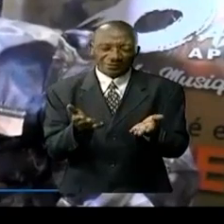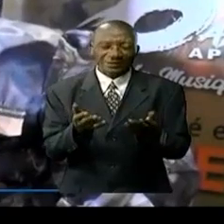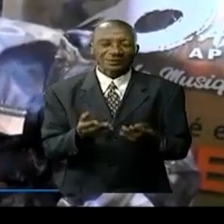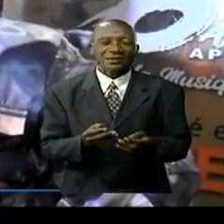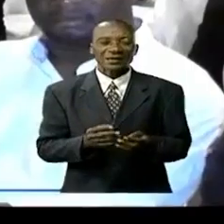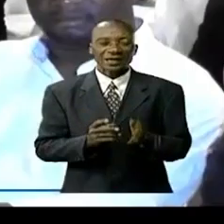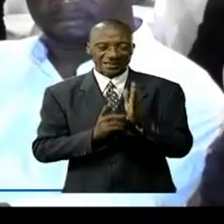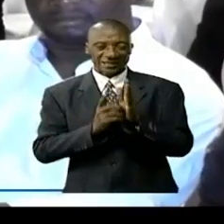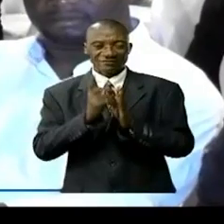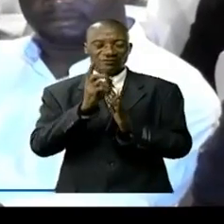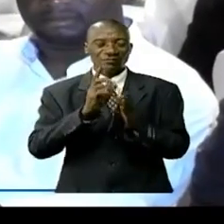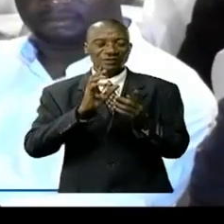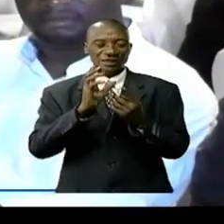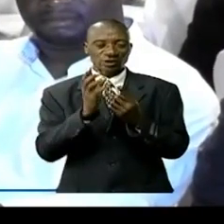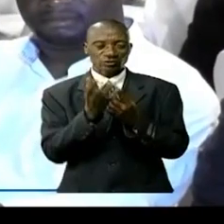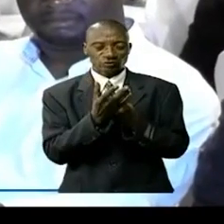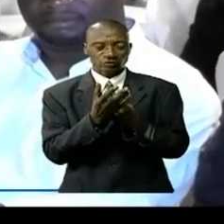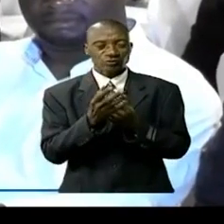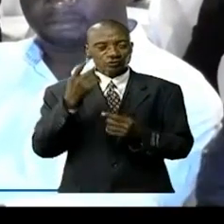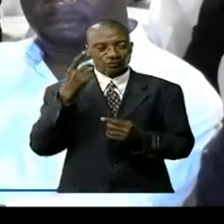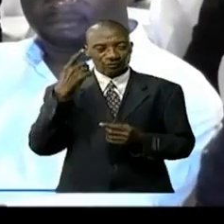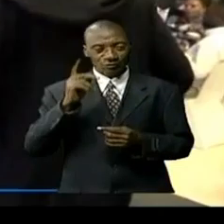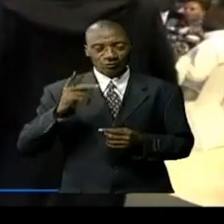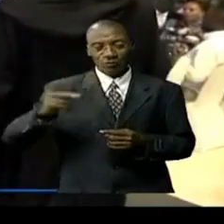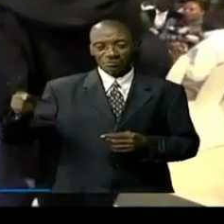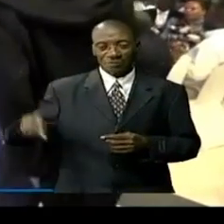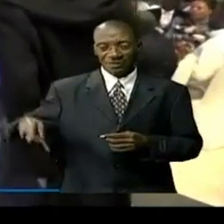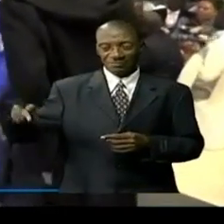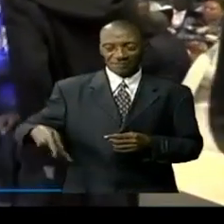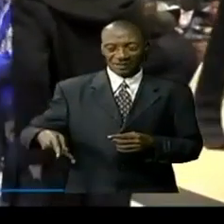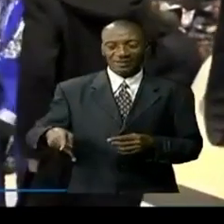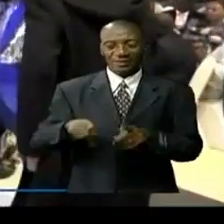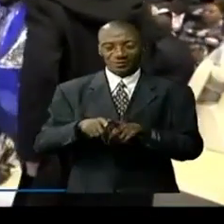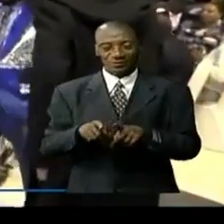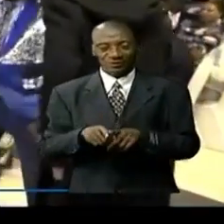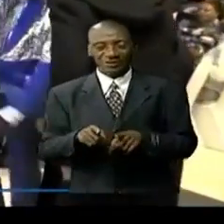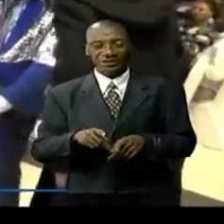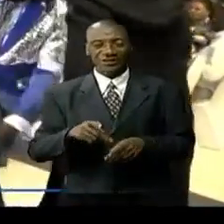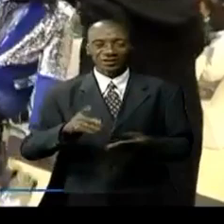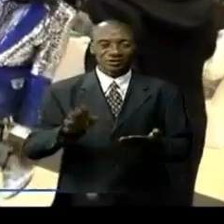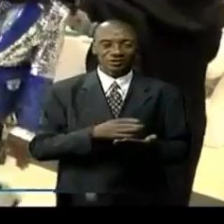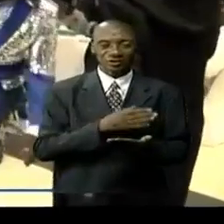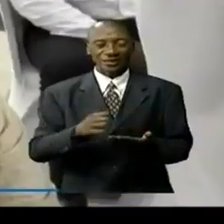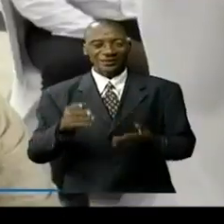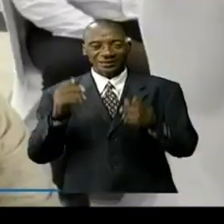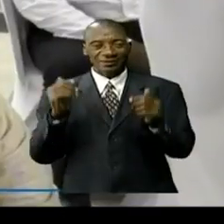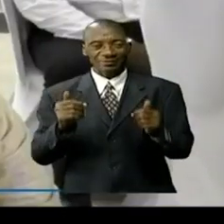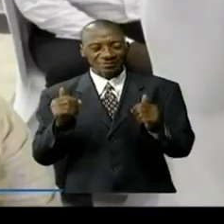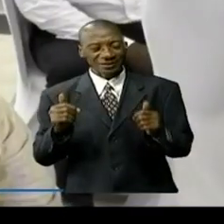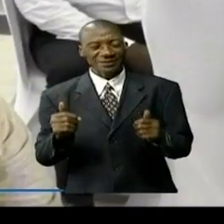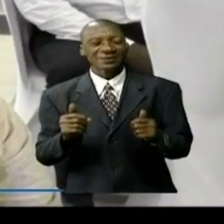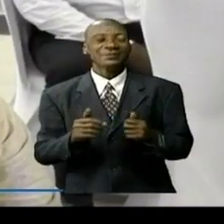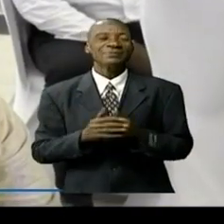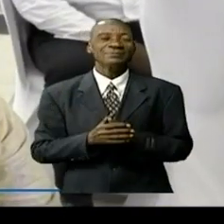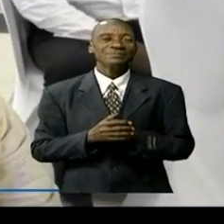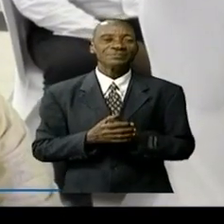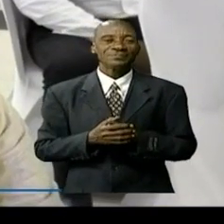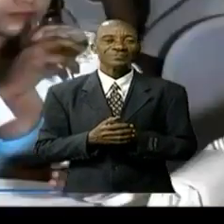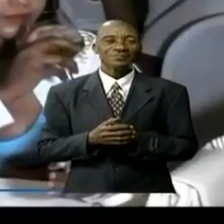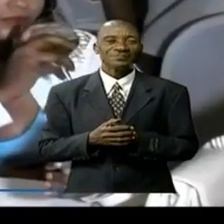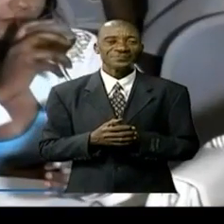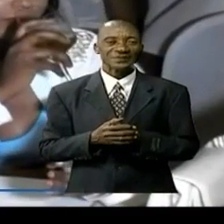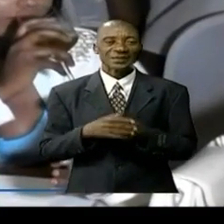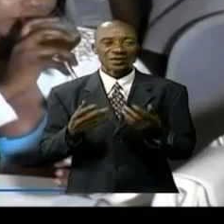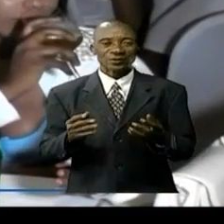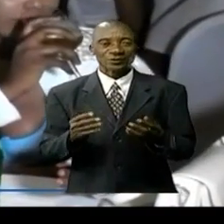de la SAP. Ces cardinaux de la religion Kitendi étaient aussi présents pour dire merci au pape de leur religion. La soirée